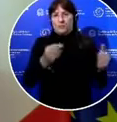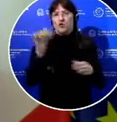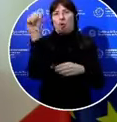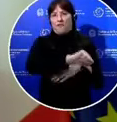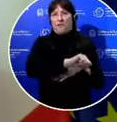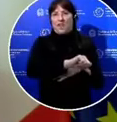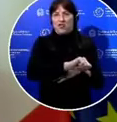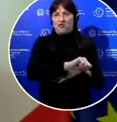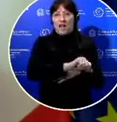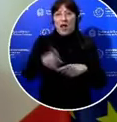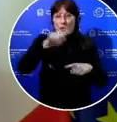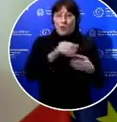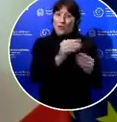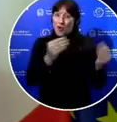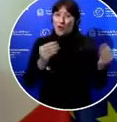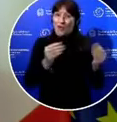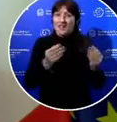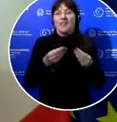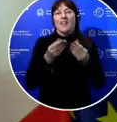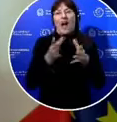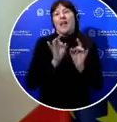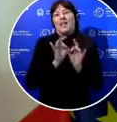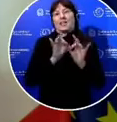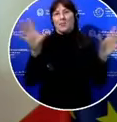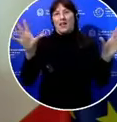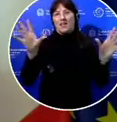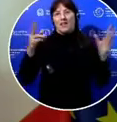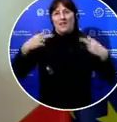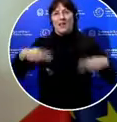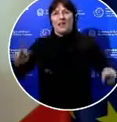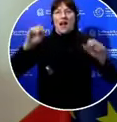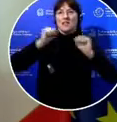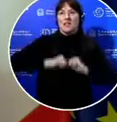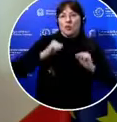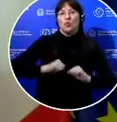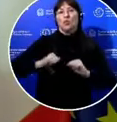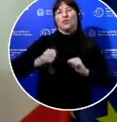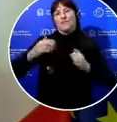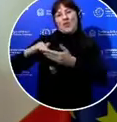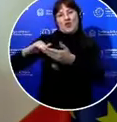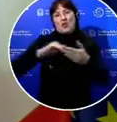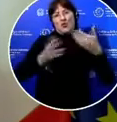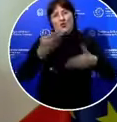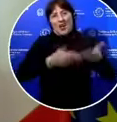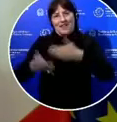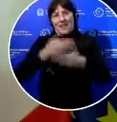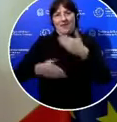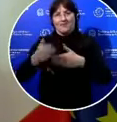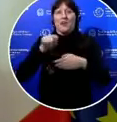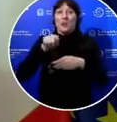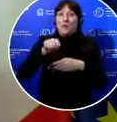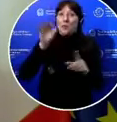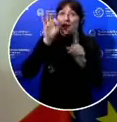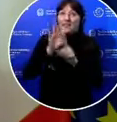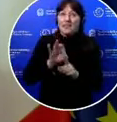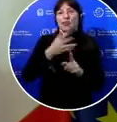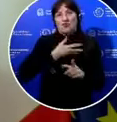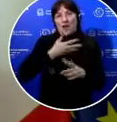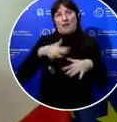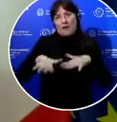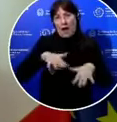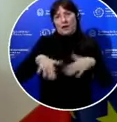ragazzi e non solo loro alla pienezza della vita, della salute e della socialità. È un obiettivo per il quale c'è molto